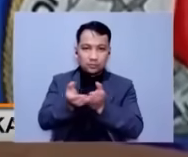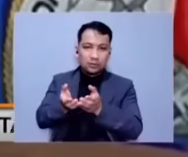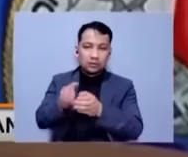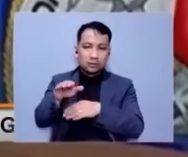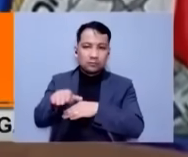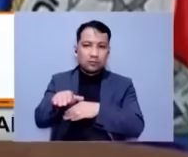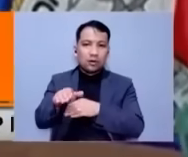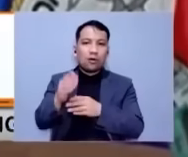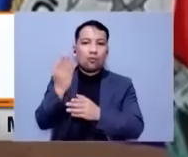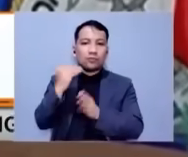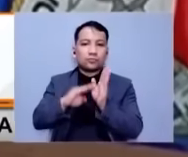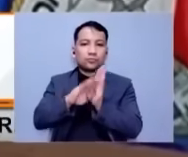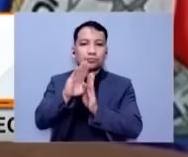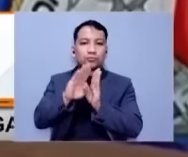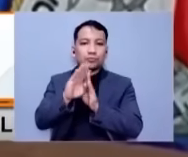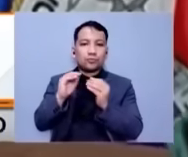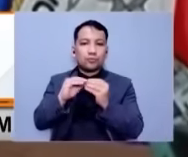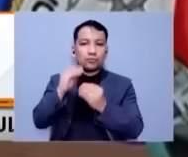the